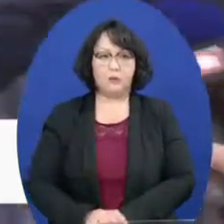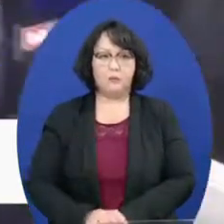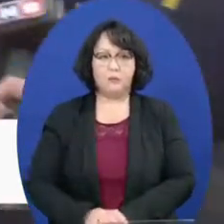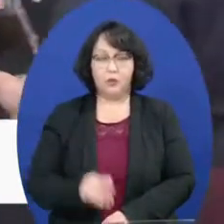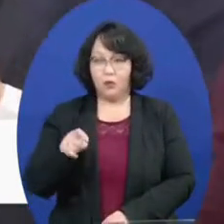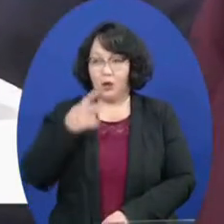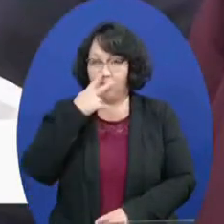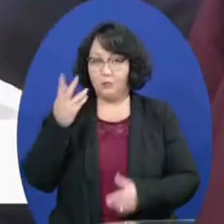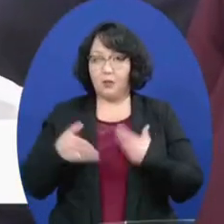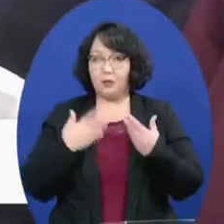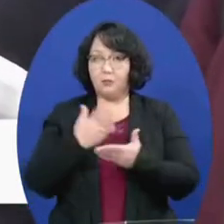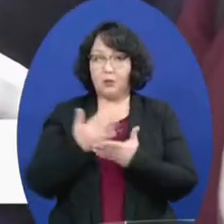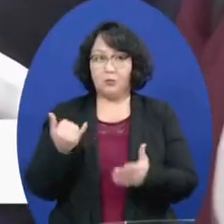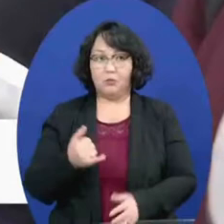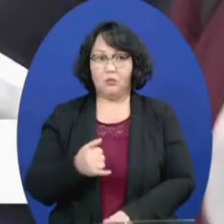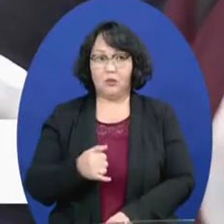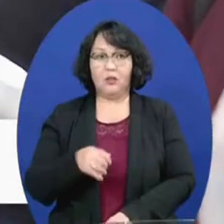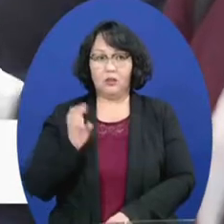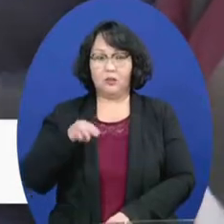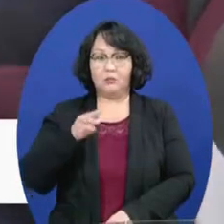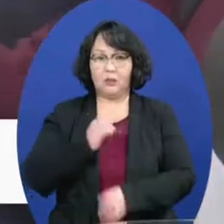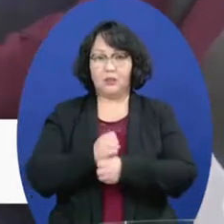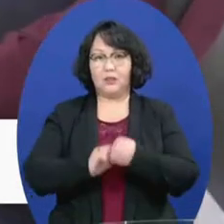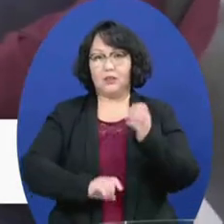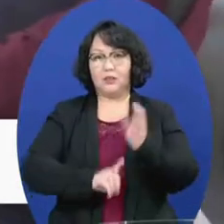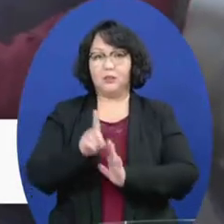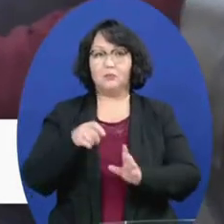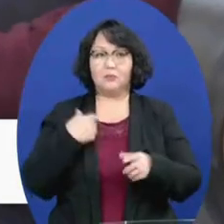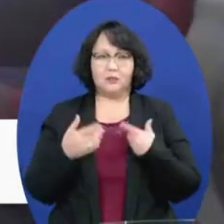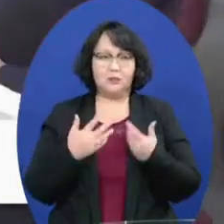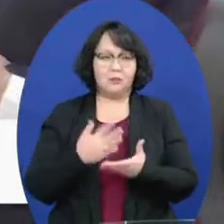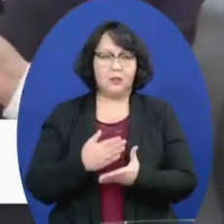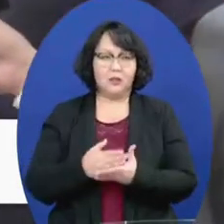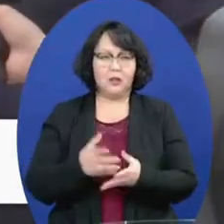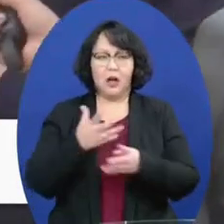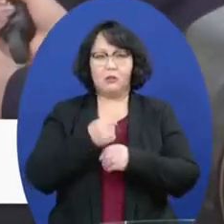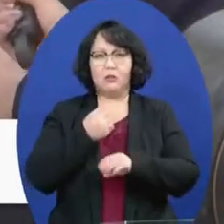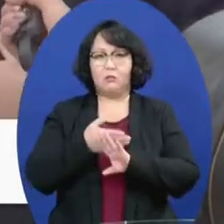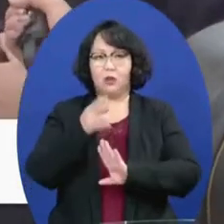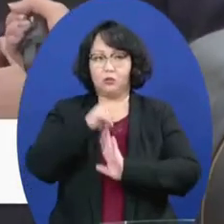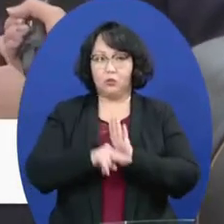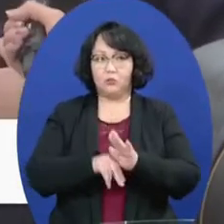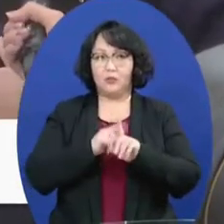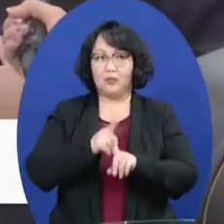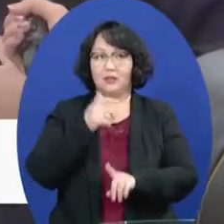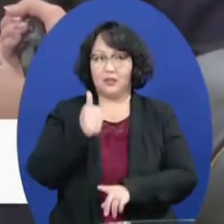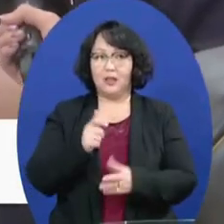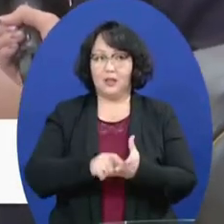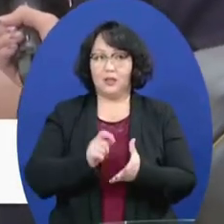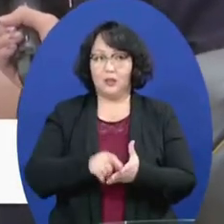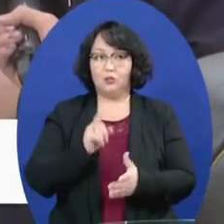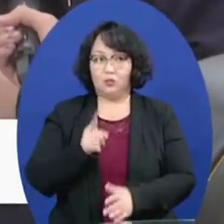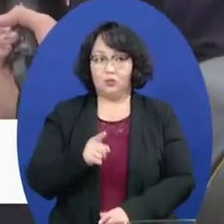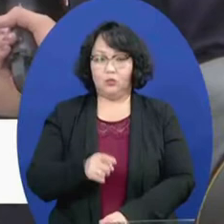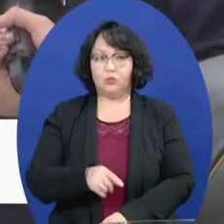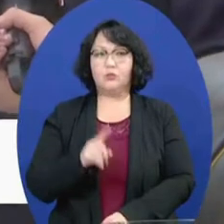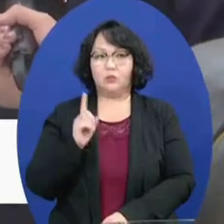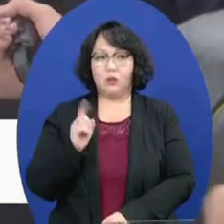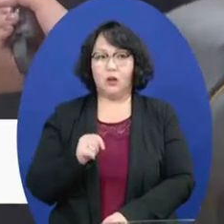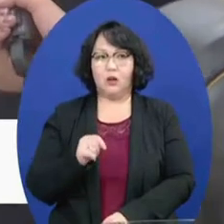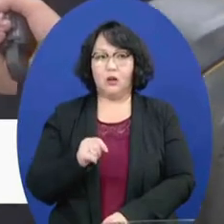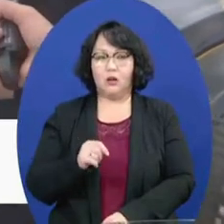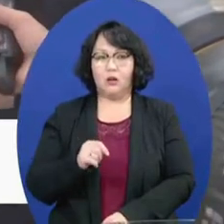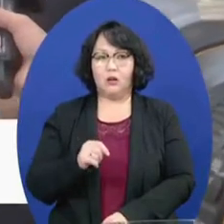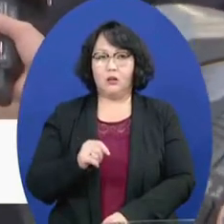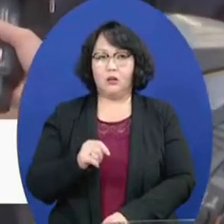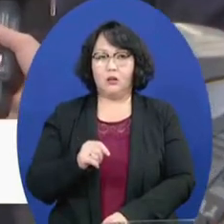Өнөөдөр баяртай байна уу? Нэгдэж байгаа. Ажилла эхэлтээ. Хаад мөн гэхдээ халдвар хамгааллынхаа төлөвлөгөө их сайн барихгүй бол болохгүй. Тэгээ ямар